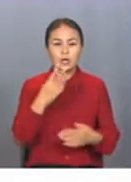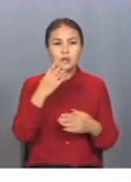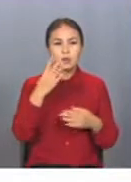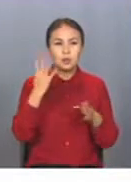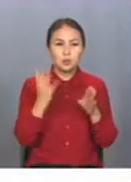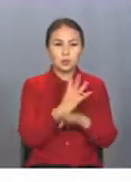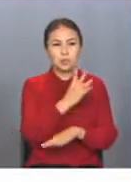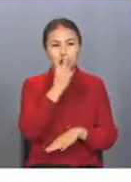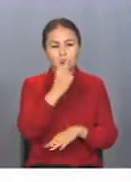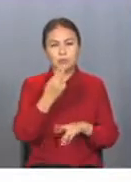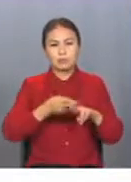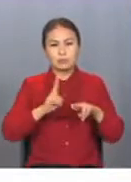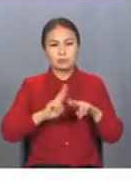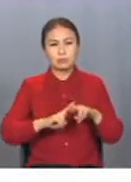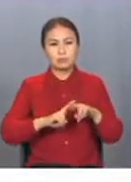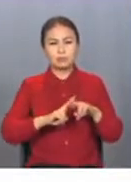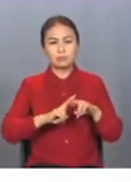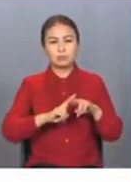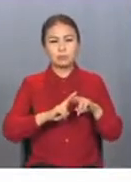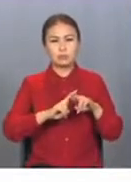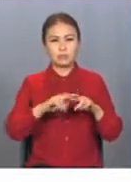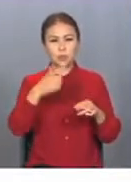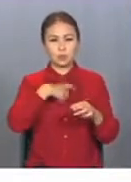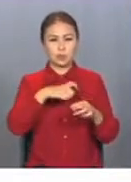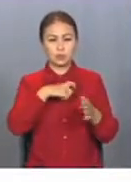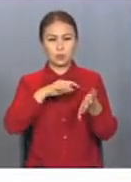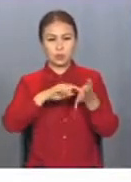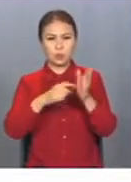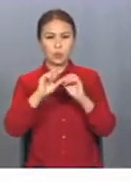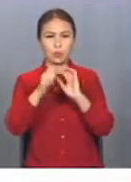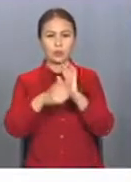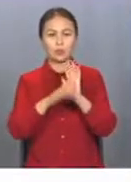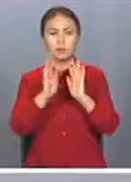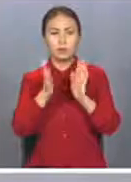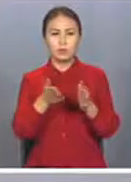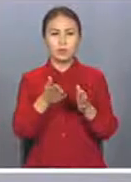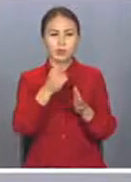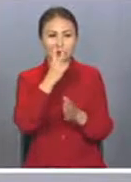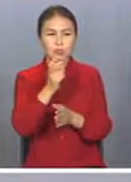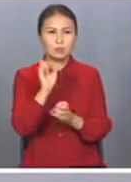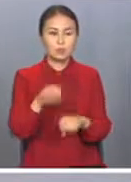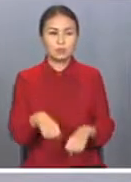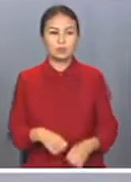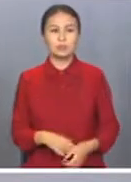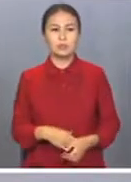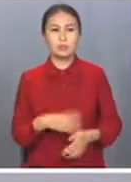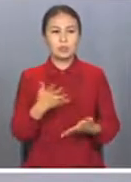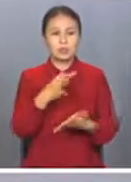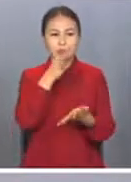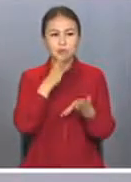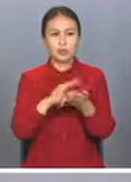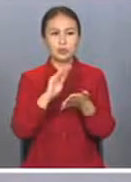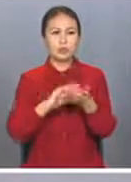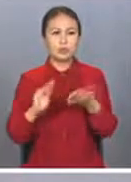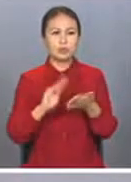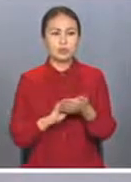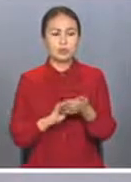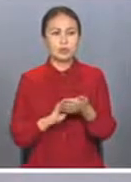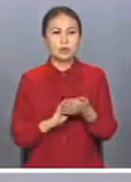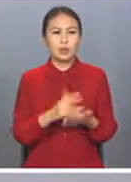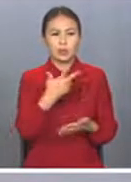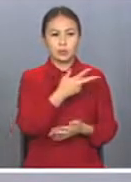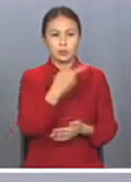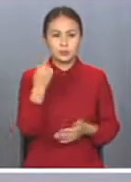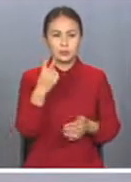ол, осылай 4 рет 2-ні өз-өзіне көбейтсек, 16 шығатынына көзіміз жетеді. Жауабын жазатын болсақ, 32-нің